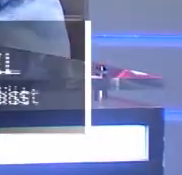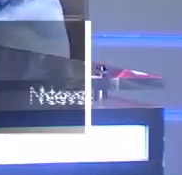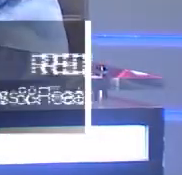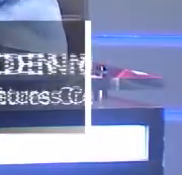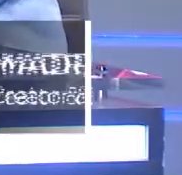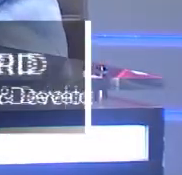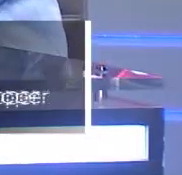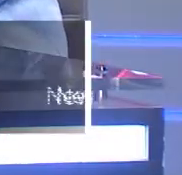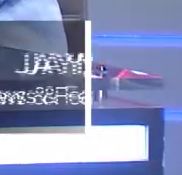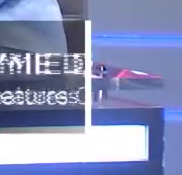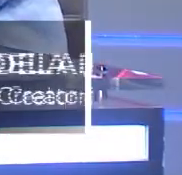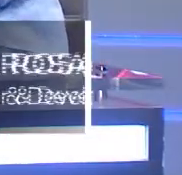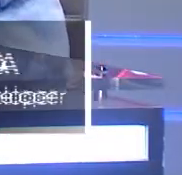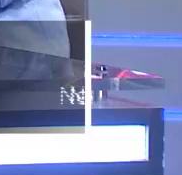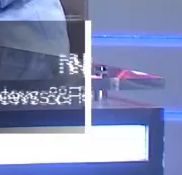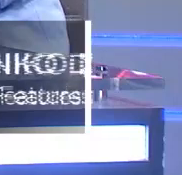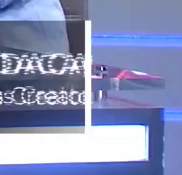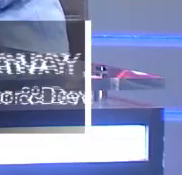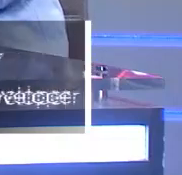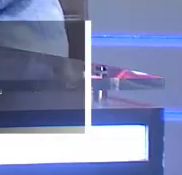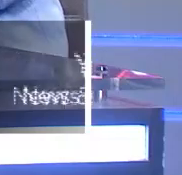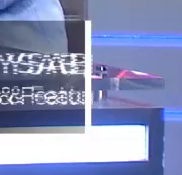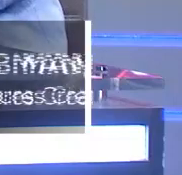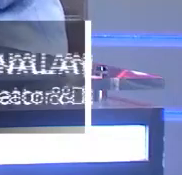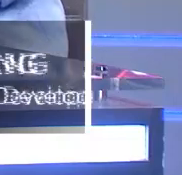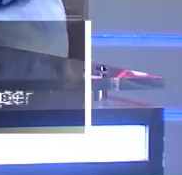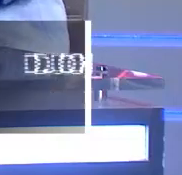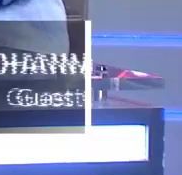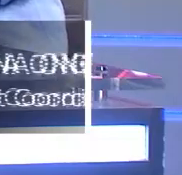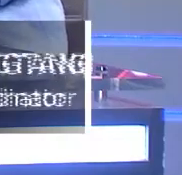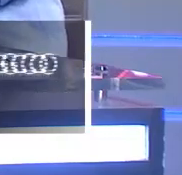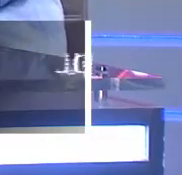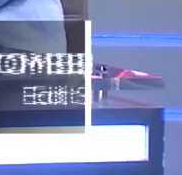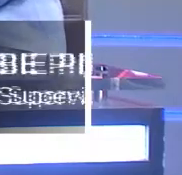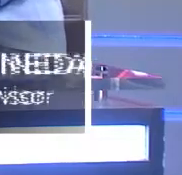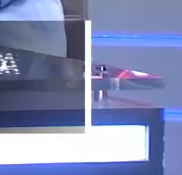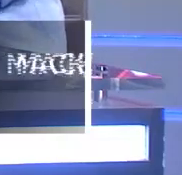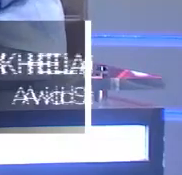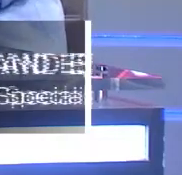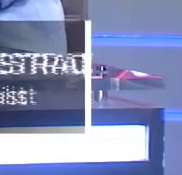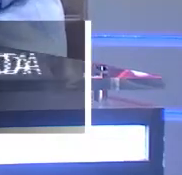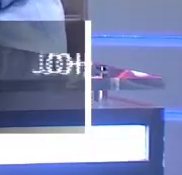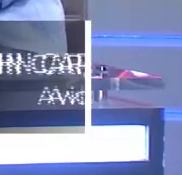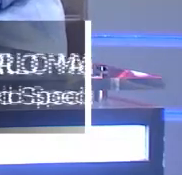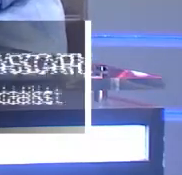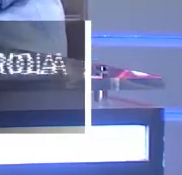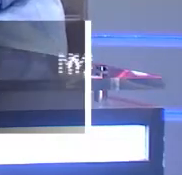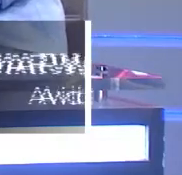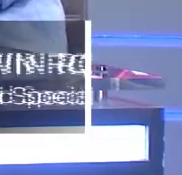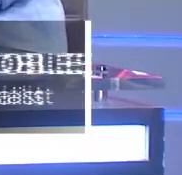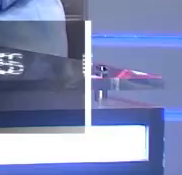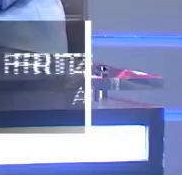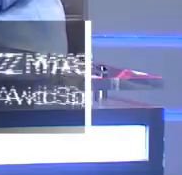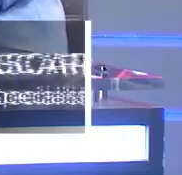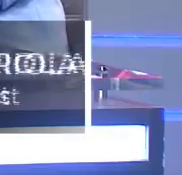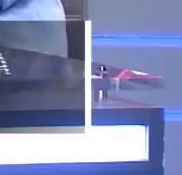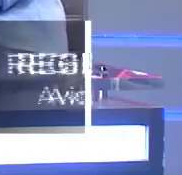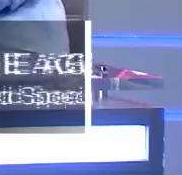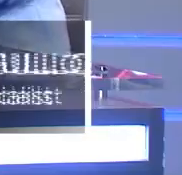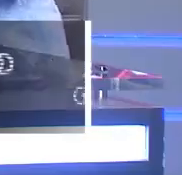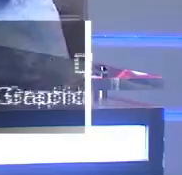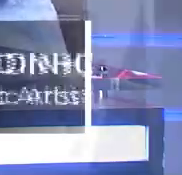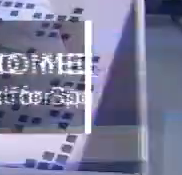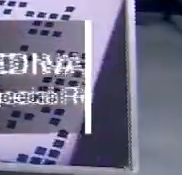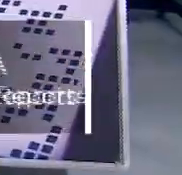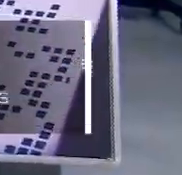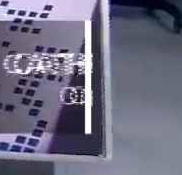headlines. Balitan at diskusyon para sa paghubog ng matalinong opinion. Kami yung kasangga sa pagbabalita. Ako po si Mayan Los Baños. Ako rin po si Edlingao. Magandang gabi.